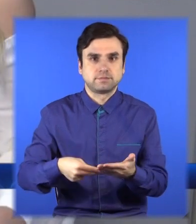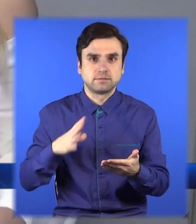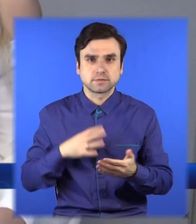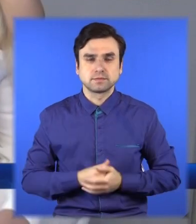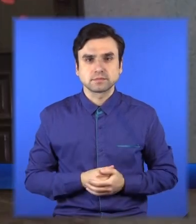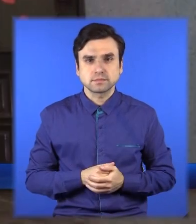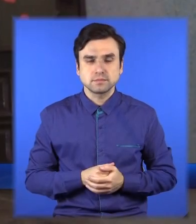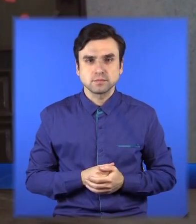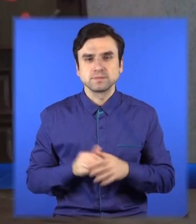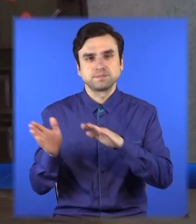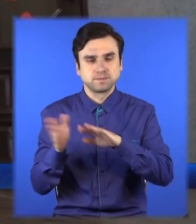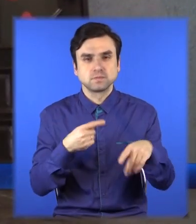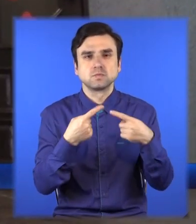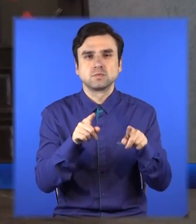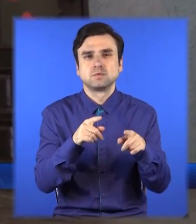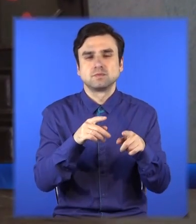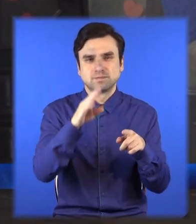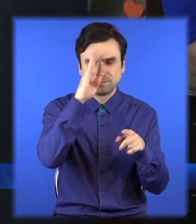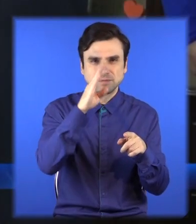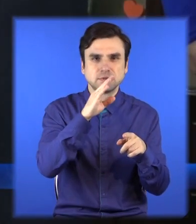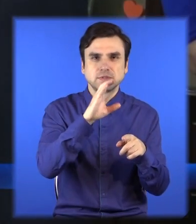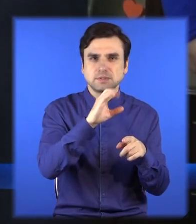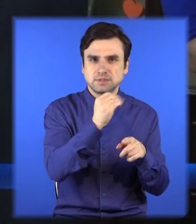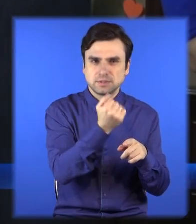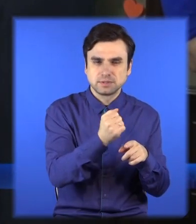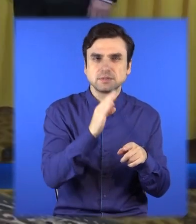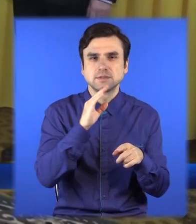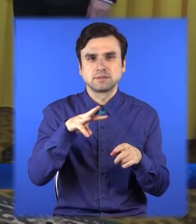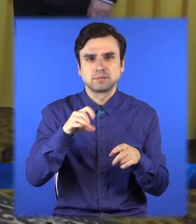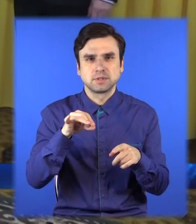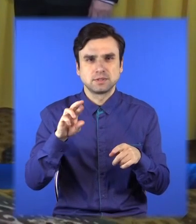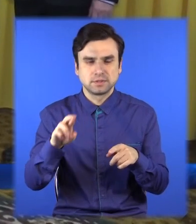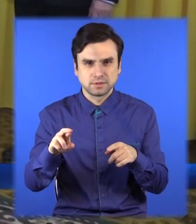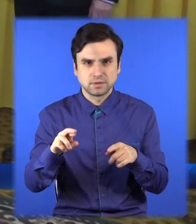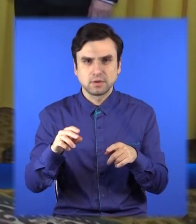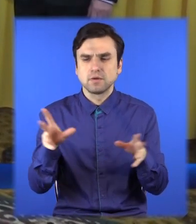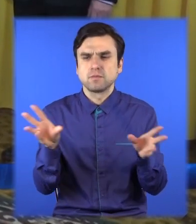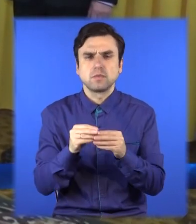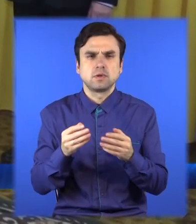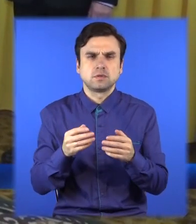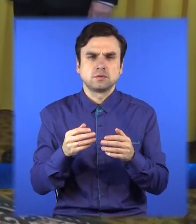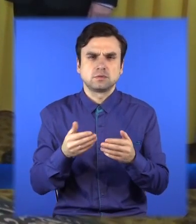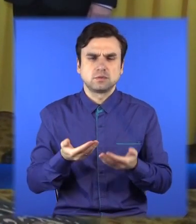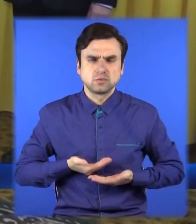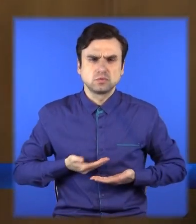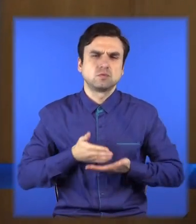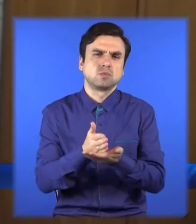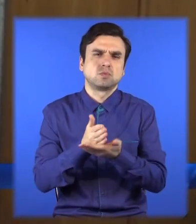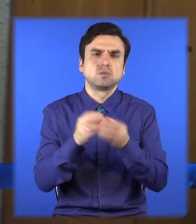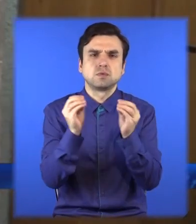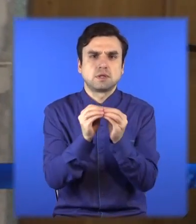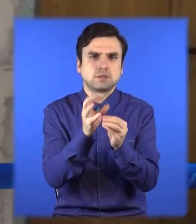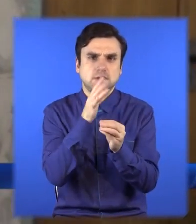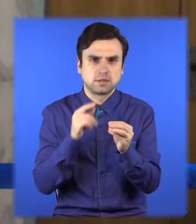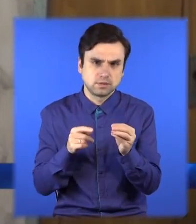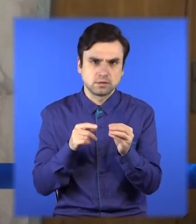согласна. А це ще одне подружжя – Олександр та Марія Панкратієви. Разом пара вже більше 10 років.